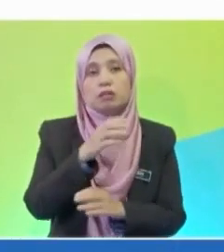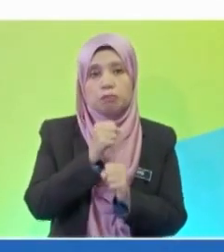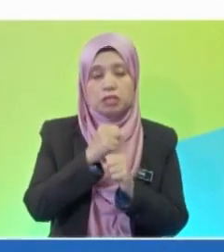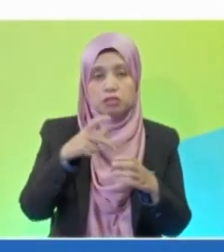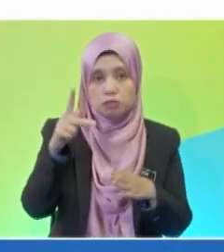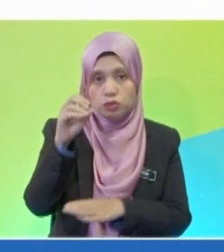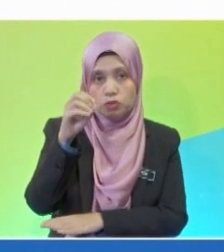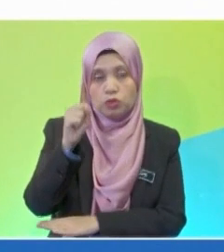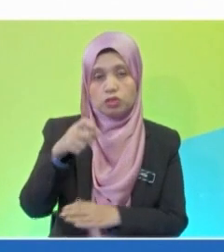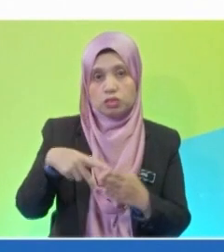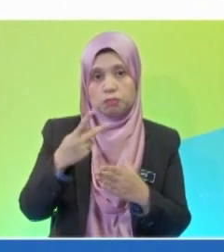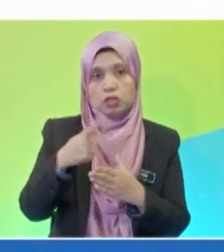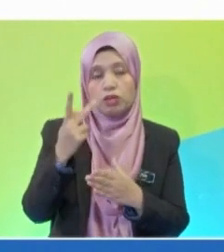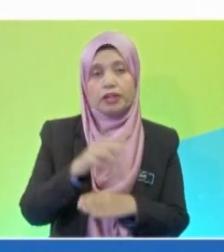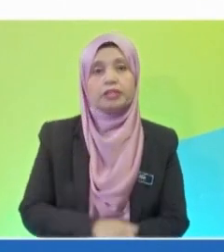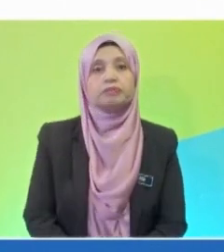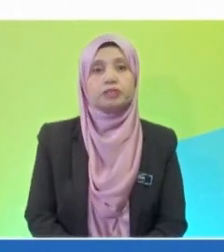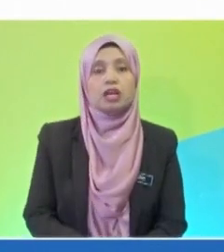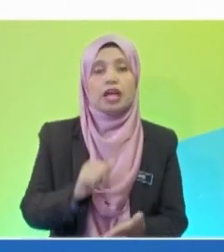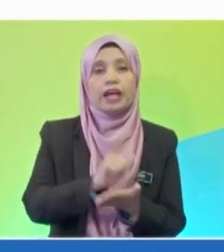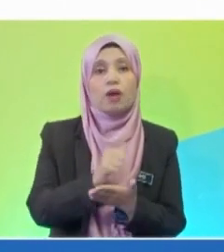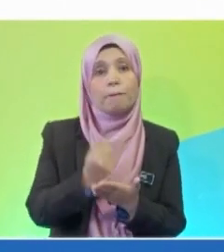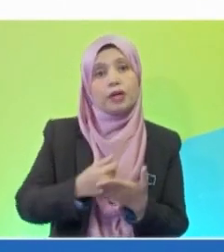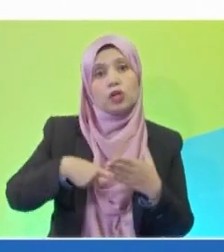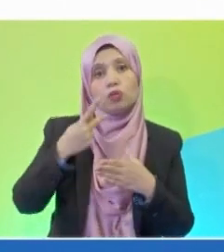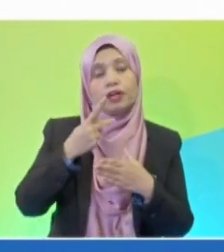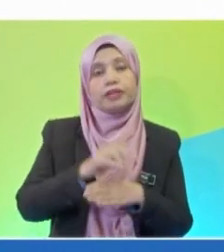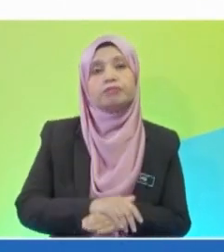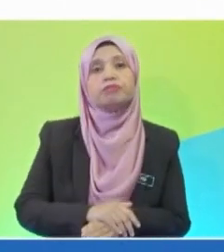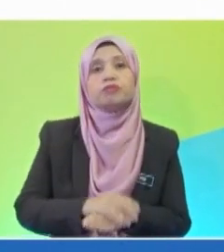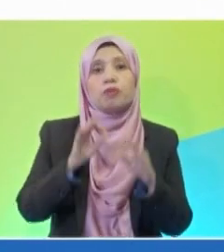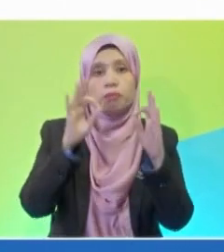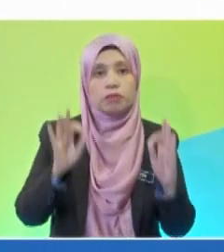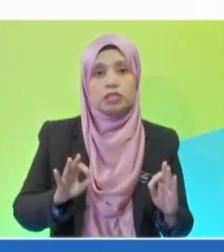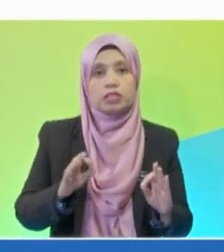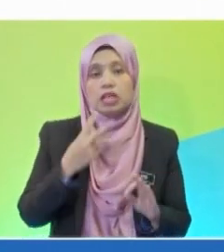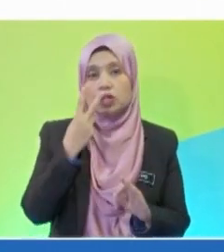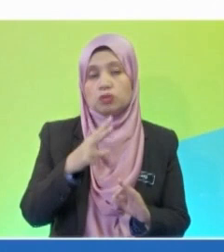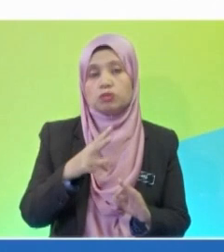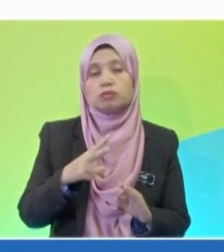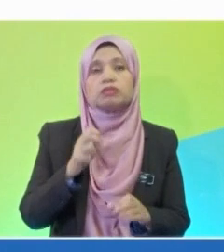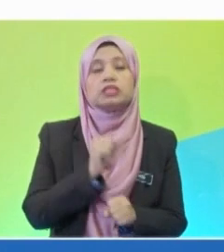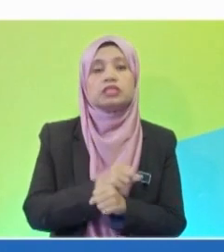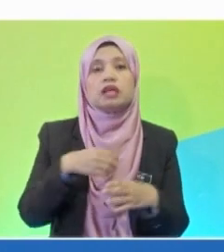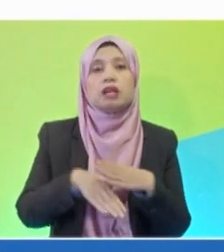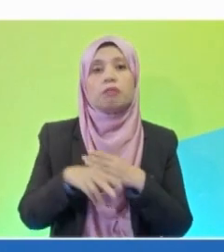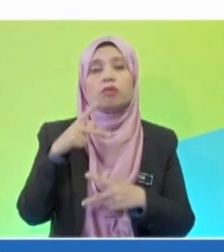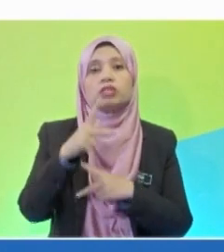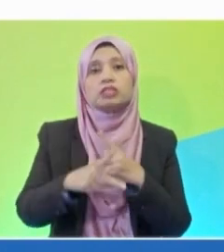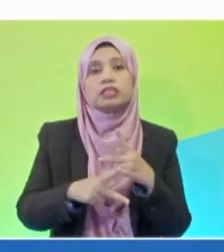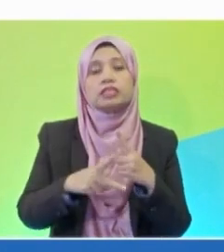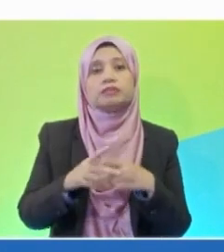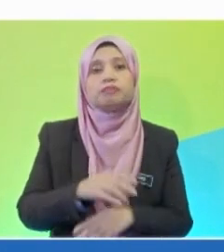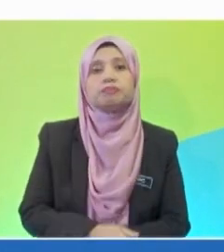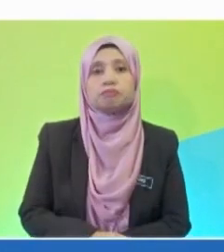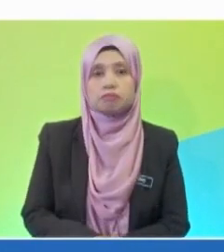Okey, penyata kalau awak nak sediakan akaun pengeluaran ini, format awak lihat kerja dalam proses. Baik. Sebab ada dua jenis kerja dalam